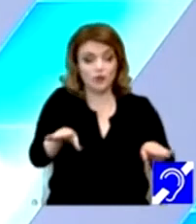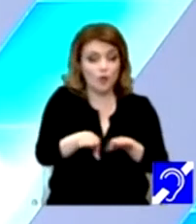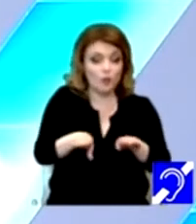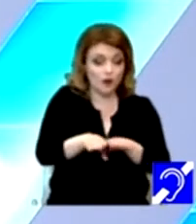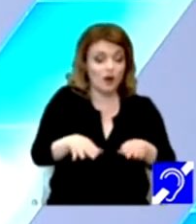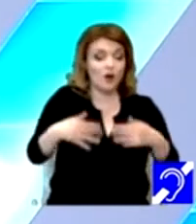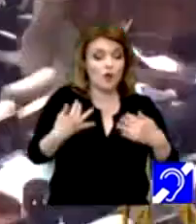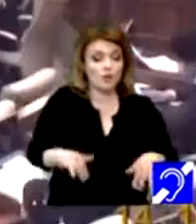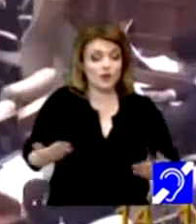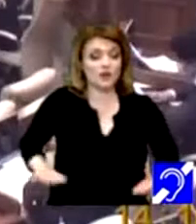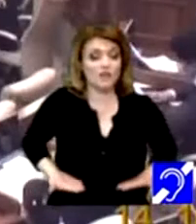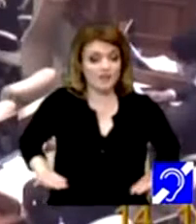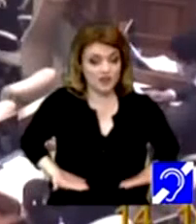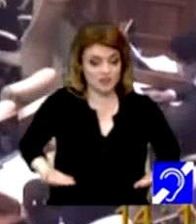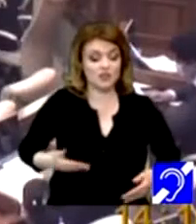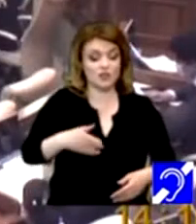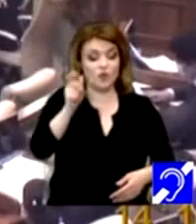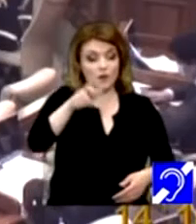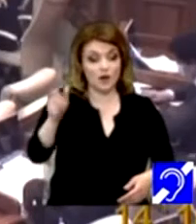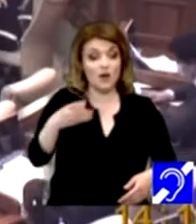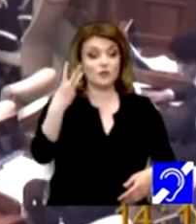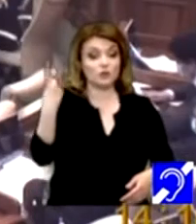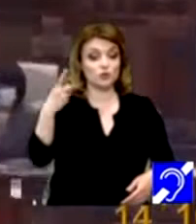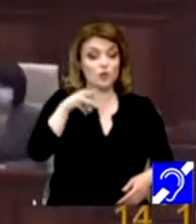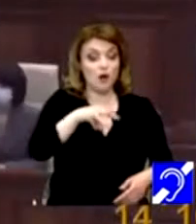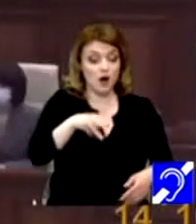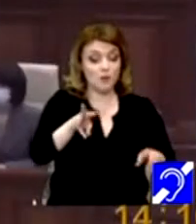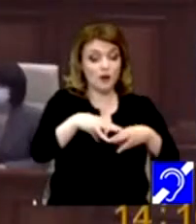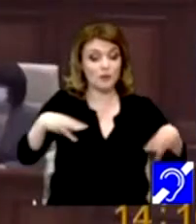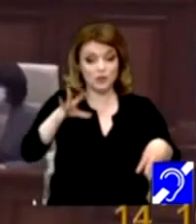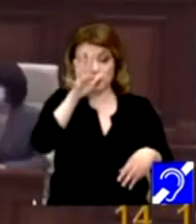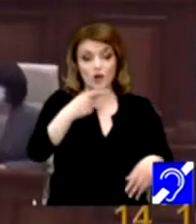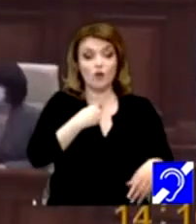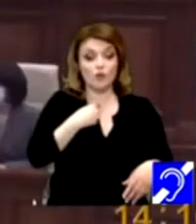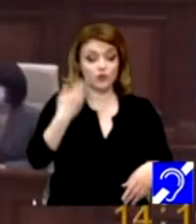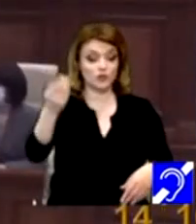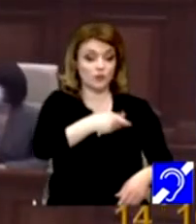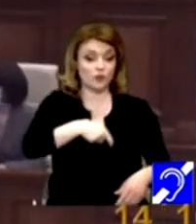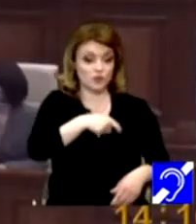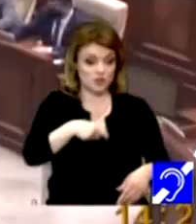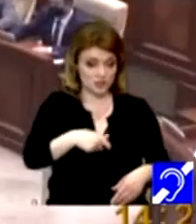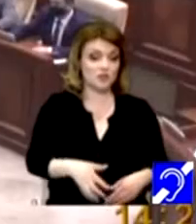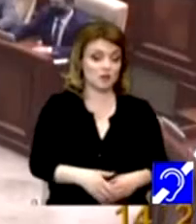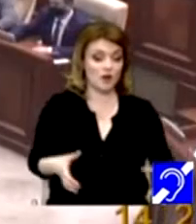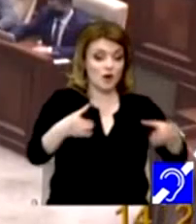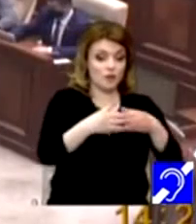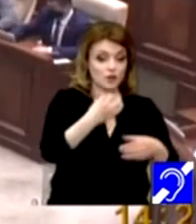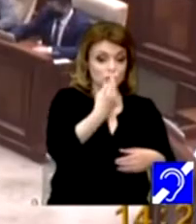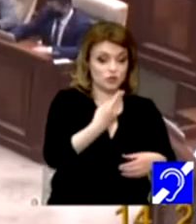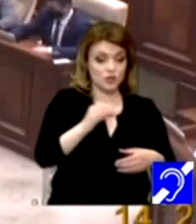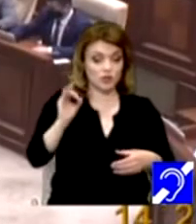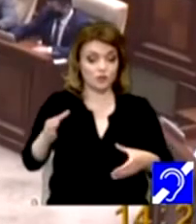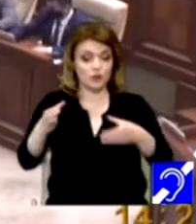pierderea vieților omenești. Pe data de 31 martie, Parlamentul de la Chișinău, cu voturile deputaților coaliției PSRM Șor,